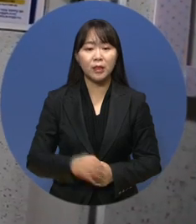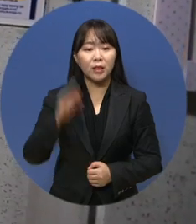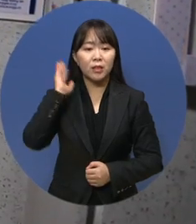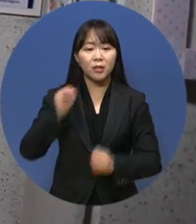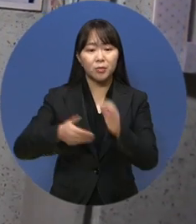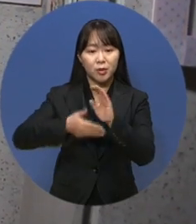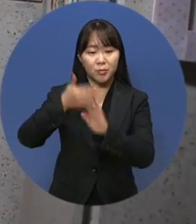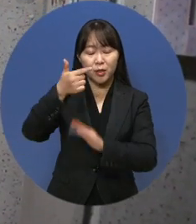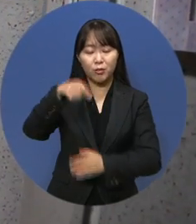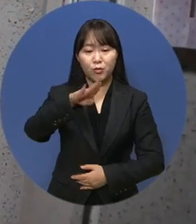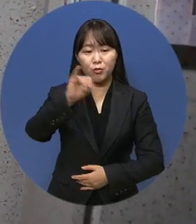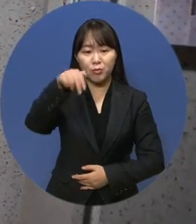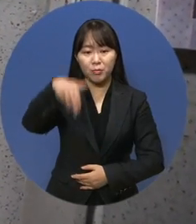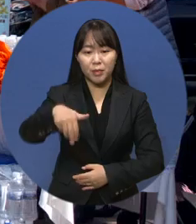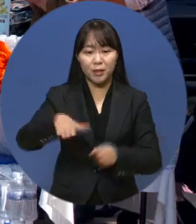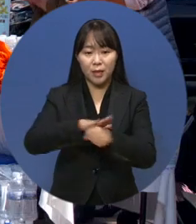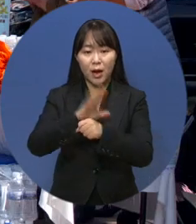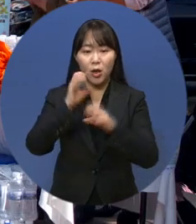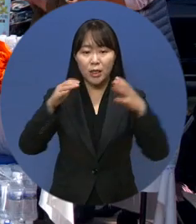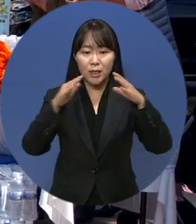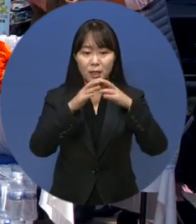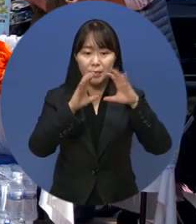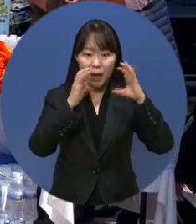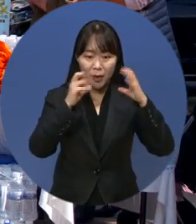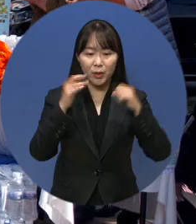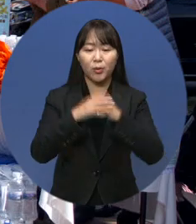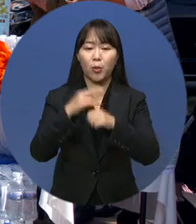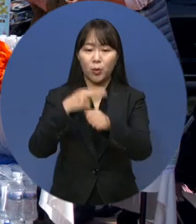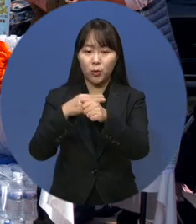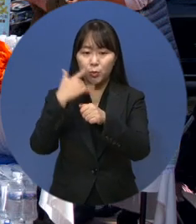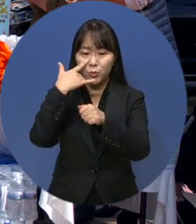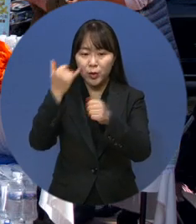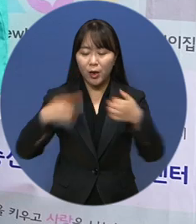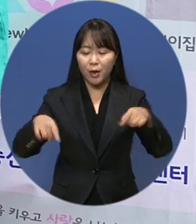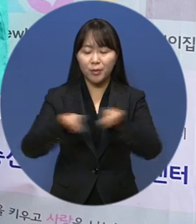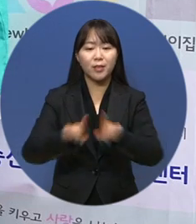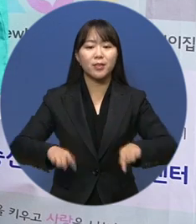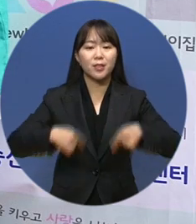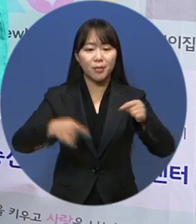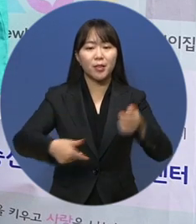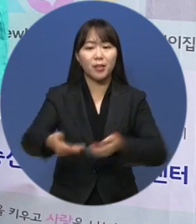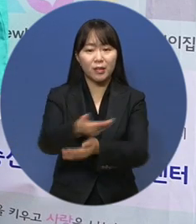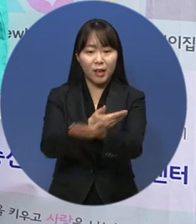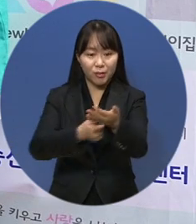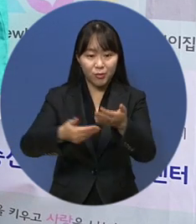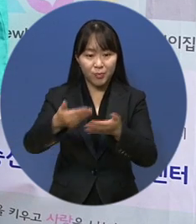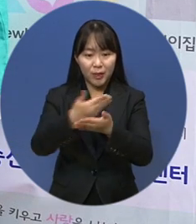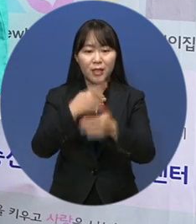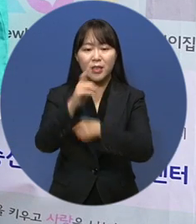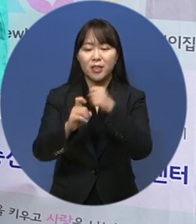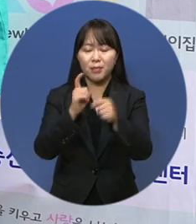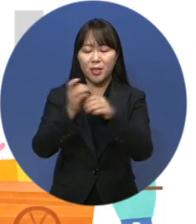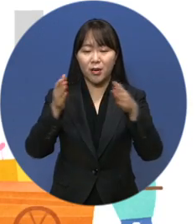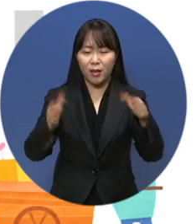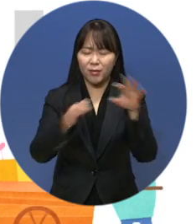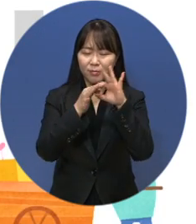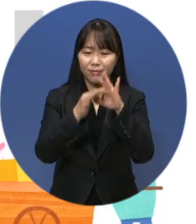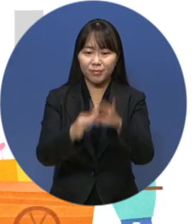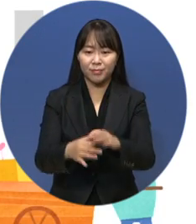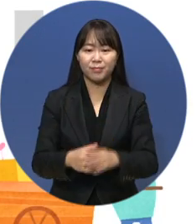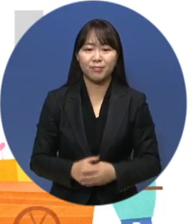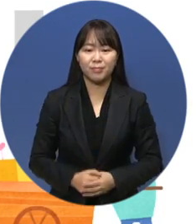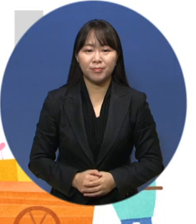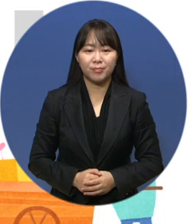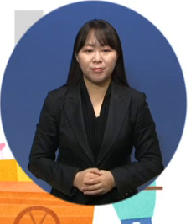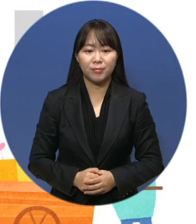의정부시 유비사랑 어린이집 원아와 교사, 학부모가 함께 참여하는 나눔이 11년째 이어지고